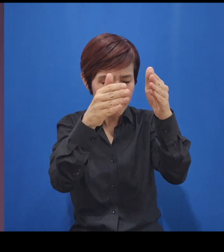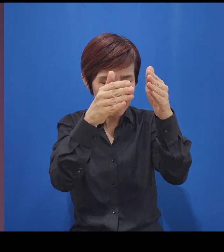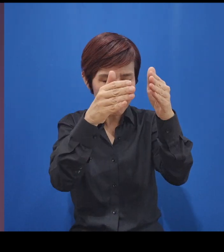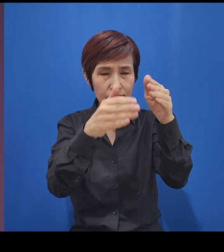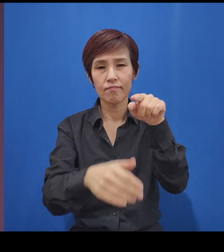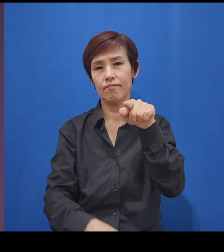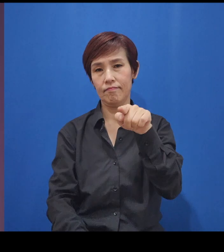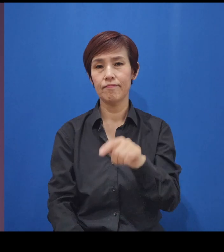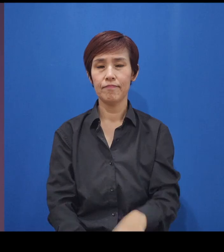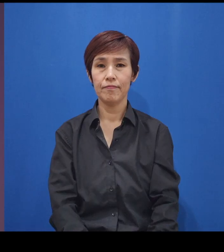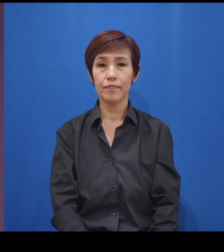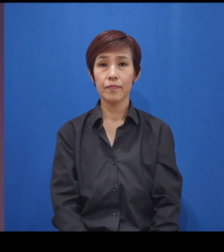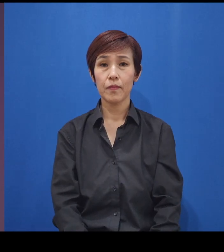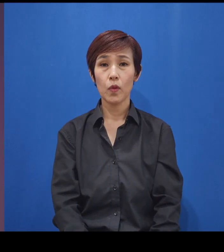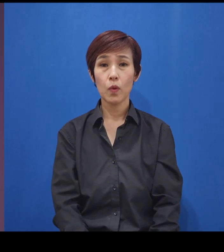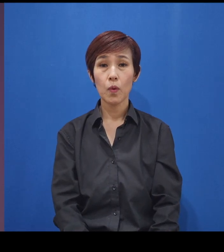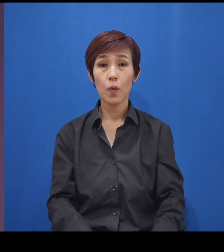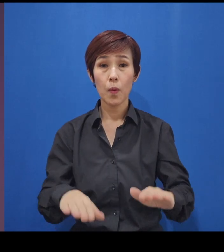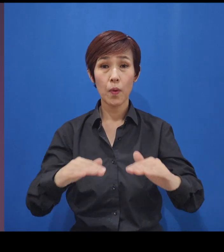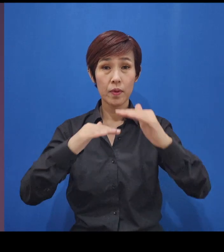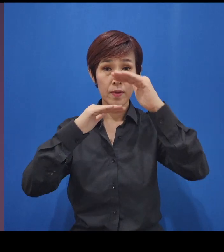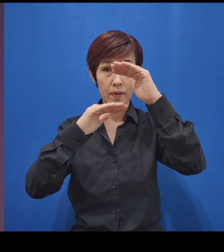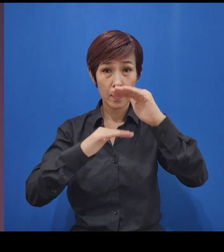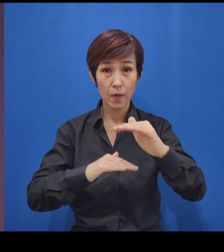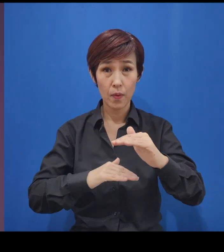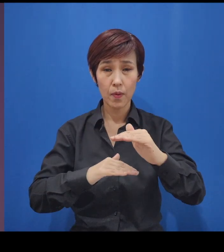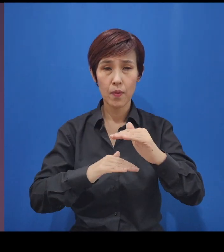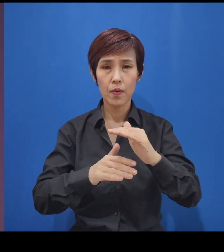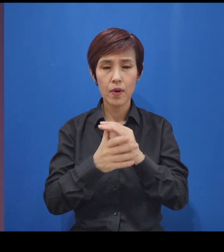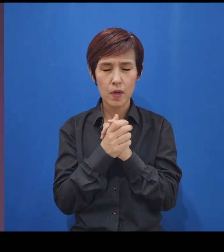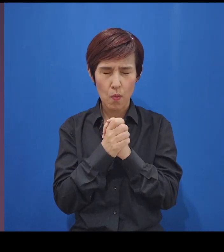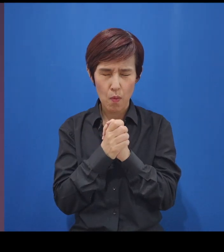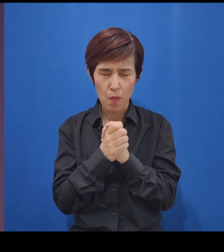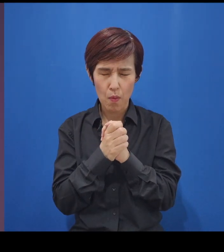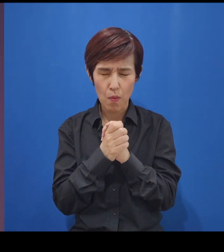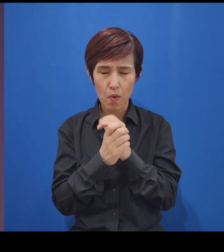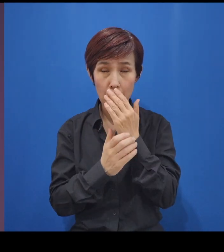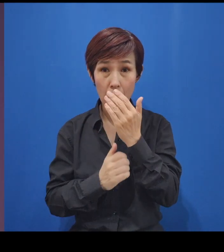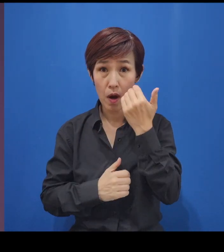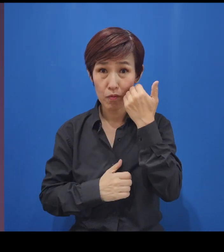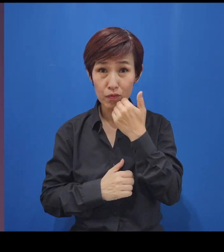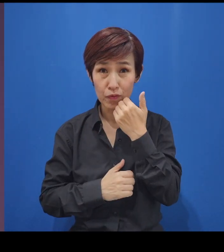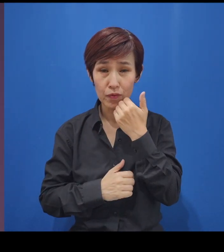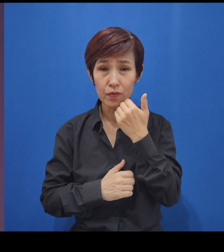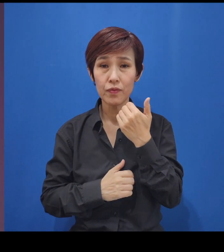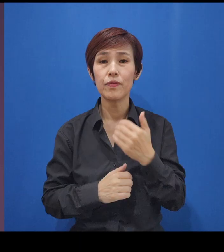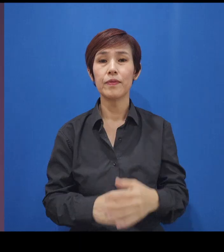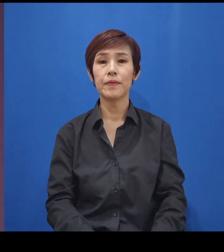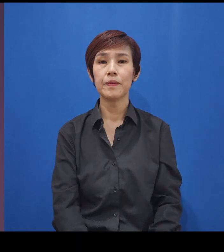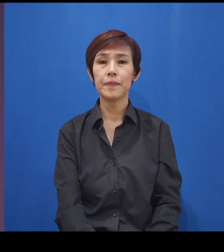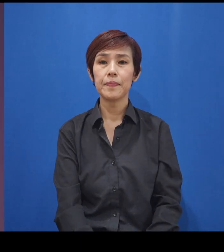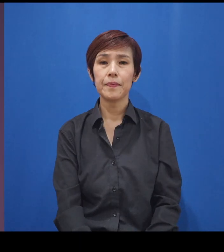했다는 거예요. 그런데 오늘 본문에 보면 누가 기도를 할 수 있는지 설명을 하는데,